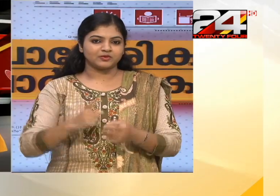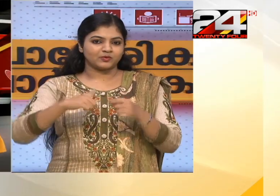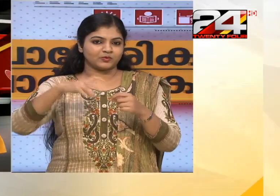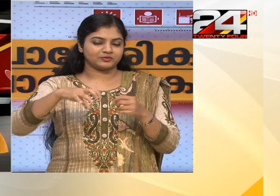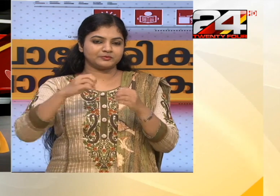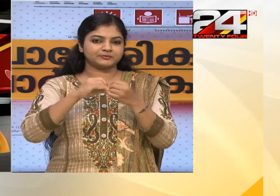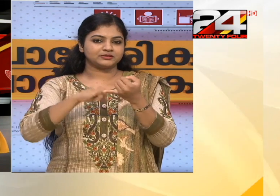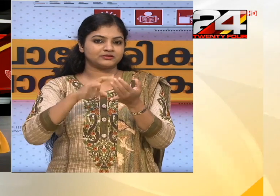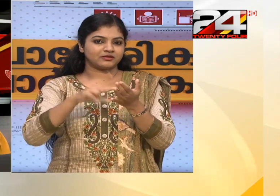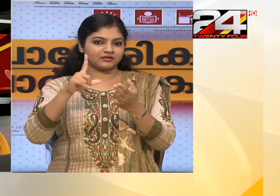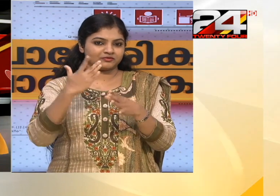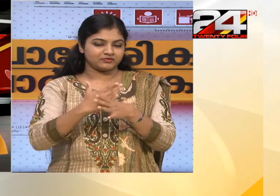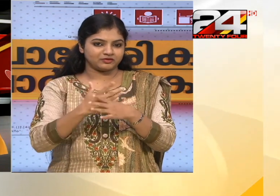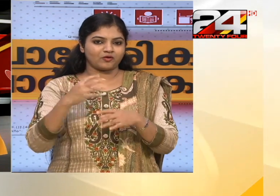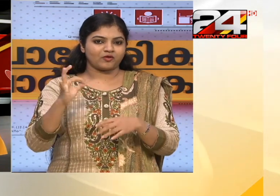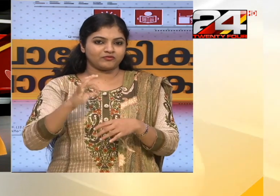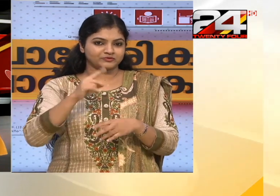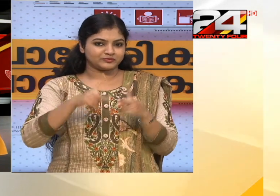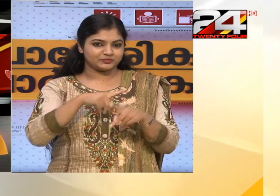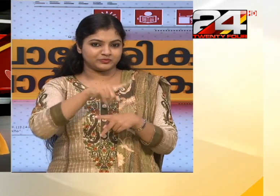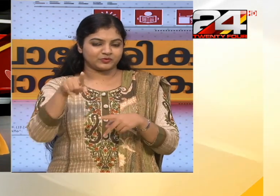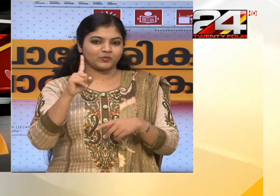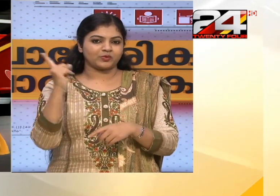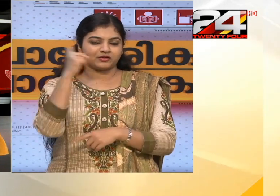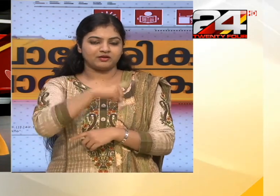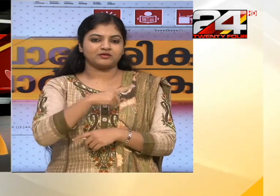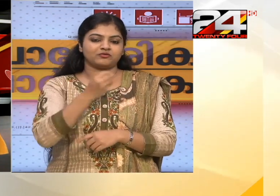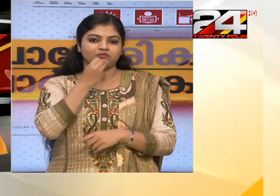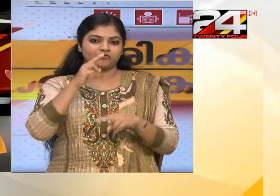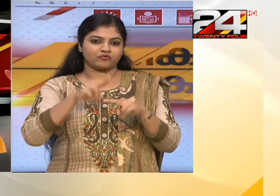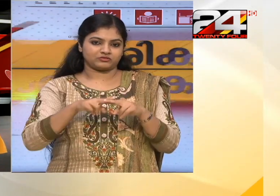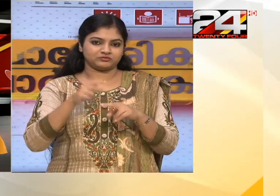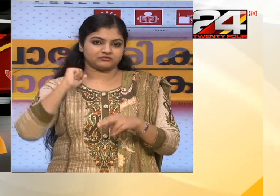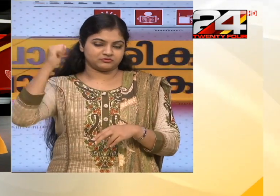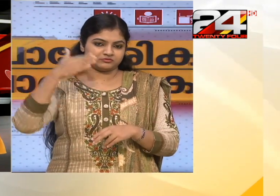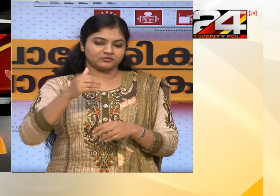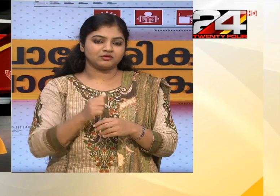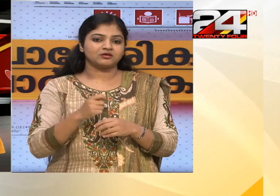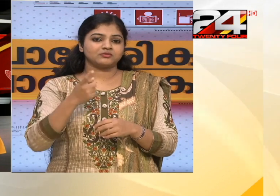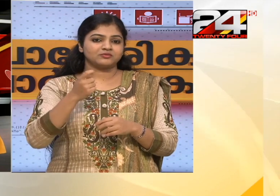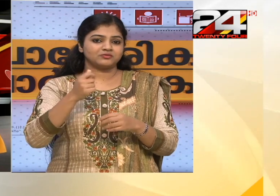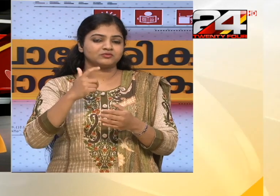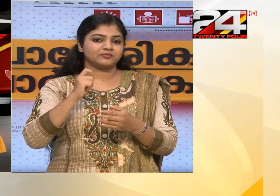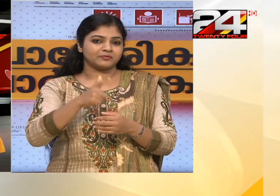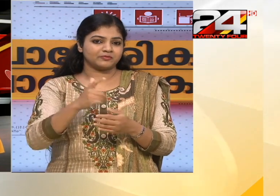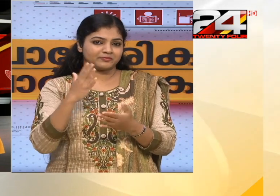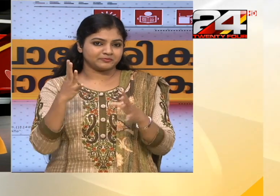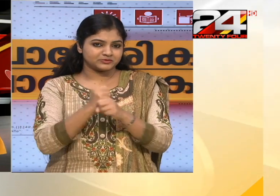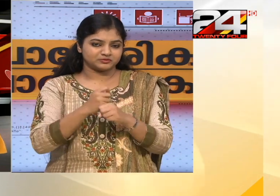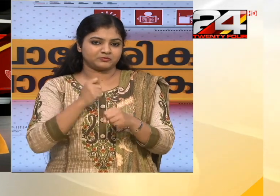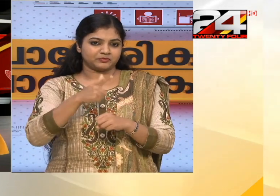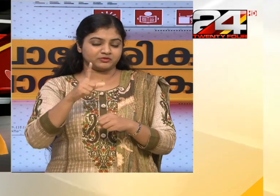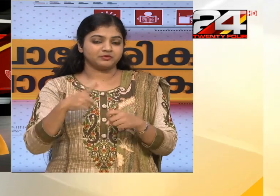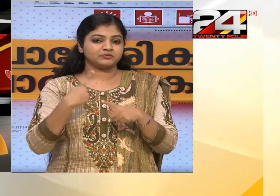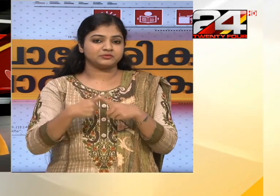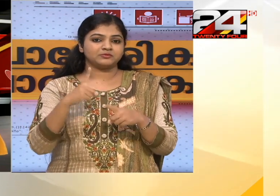കൊല്ലത്ത് BSNL ജീവനക്കാരും ഓഫീസർമാരും ഏകദിന നിരാഹാര സത്യാഗ്രഹം നടത്തി. മുടങ്ങിക്കിടക്കുന്ന ശമ്പളം നൽകുക, എല്ലാ മാസവും യഥാസമയം ശമ്പളം